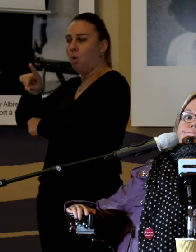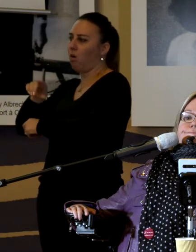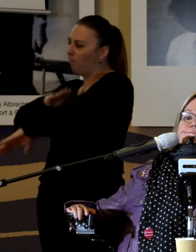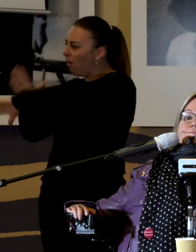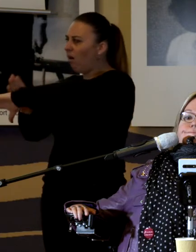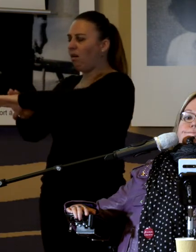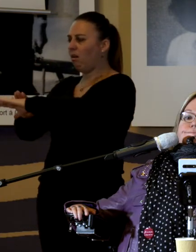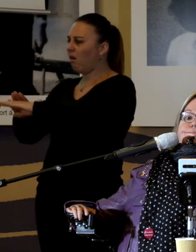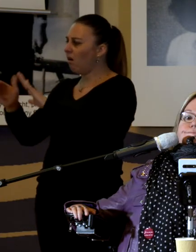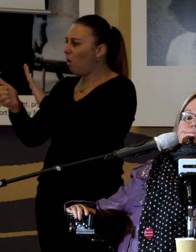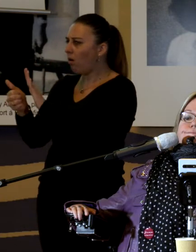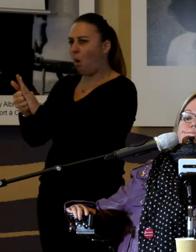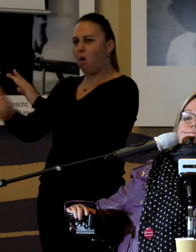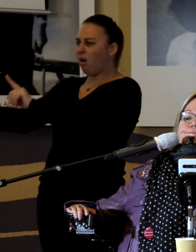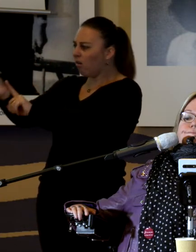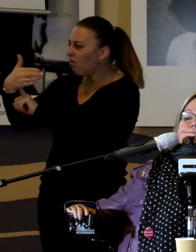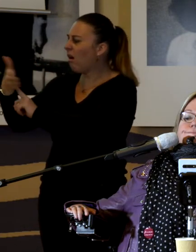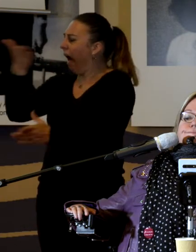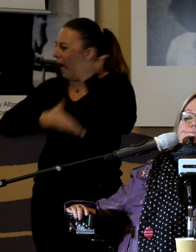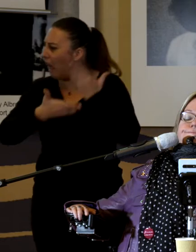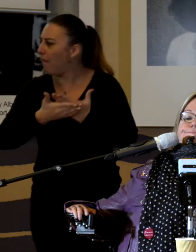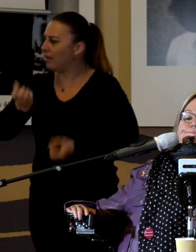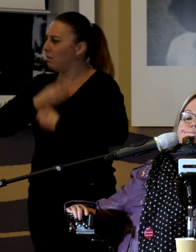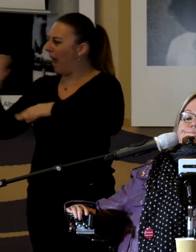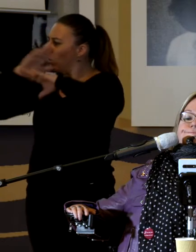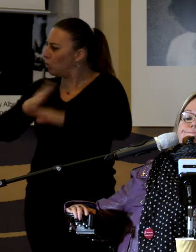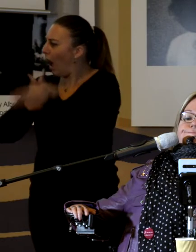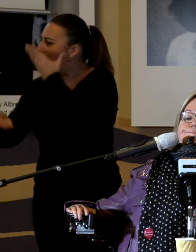de représentativité des personnes handicapées.